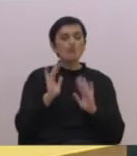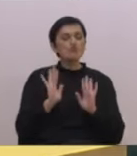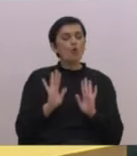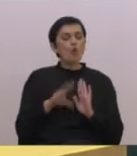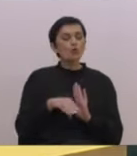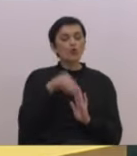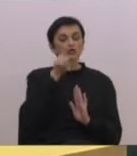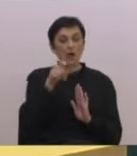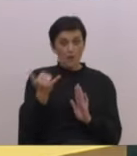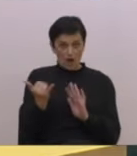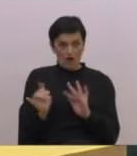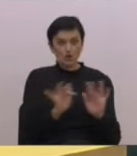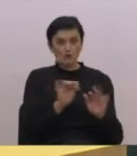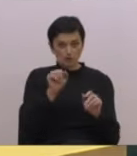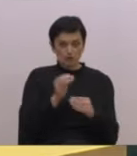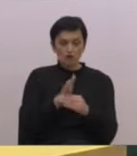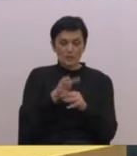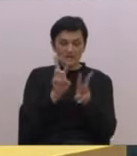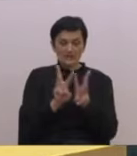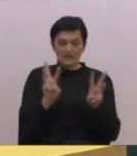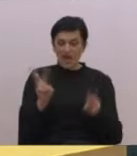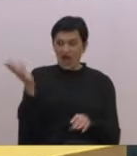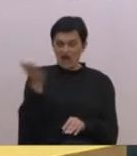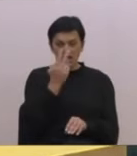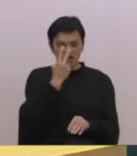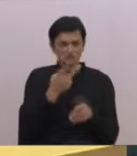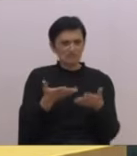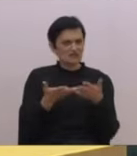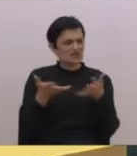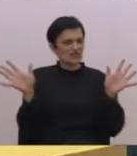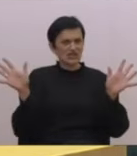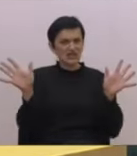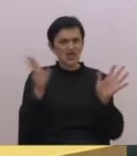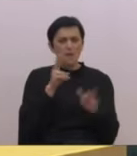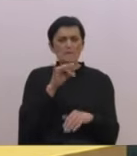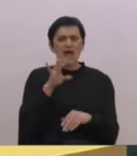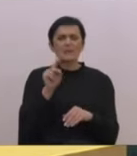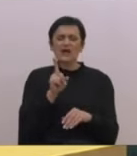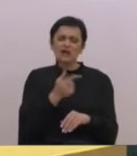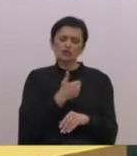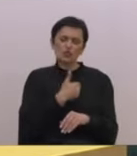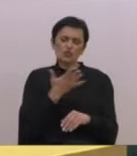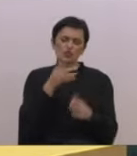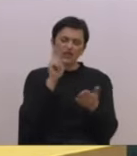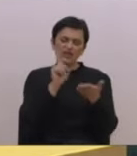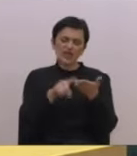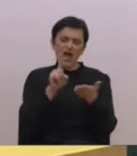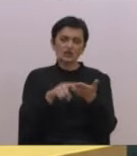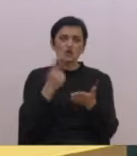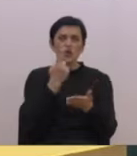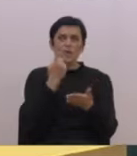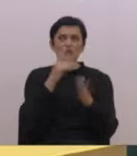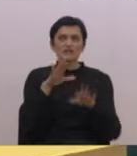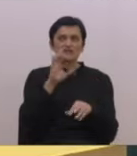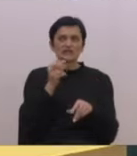ახლა მიმდინარეობს, შეგვიძლიათ შეხვიდეთ ჩვენ საიზე ღია პრაიმერისი, რასაც უნდა იმას დააჭერენ. ახლა პირველად გზა გუნდი